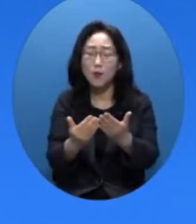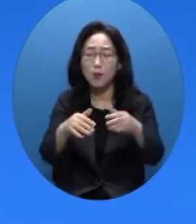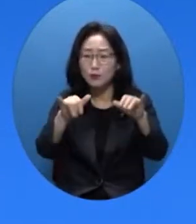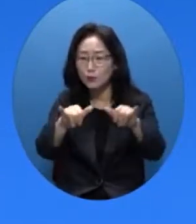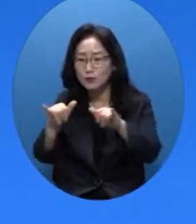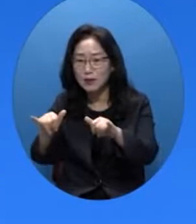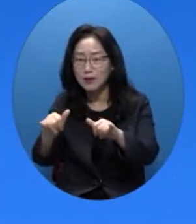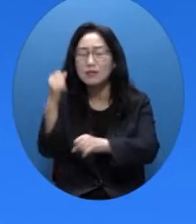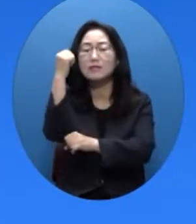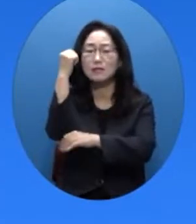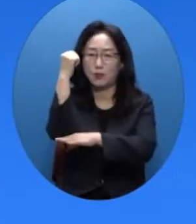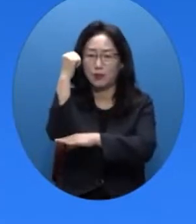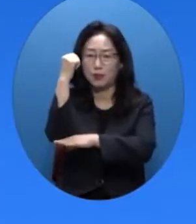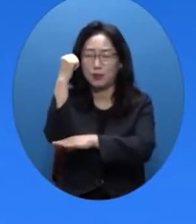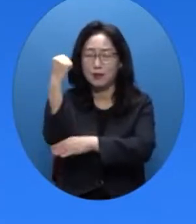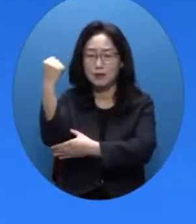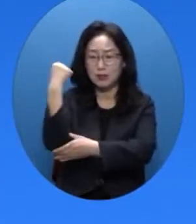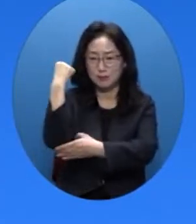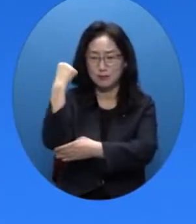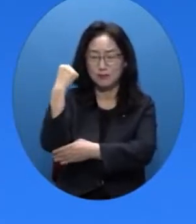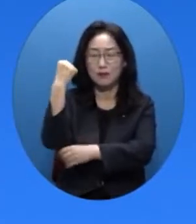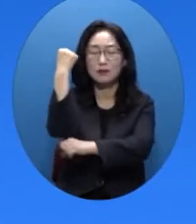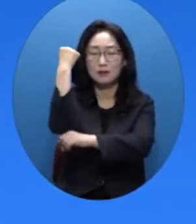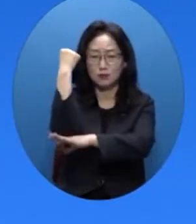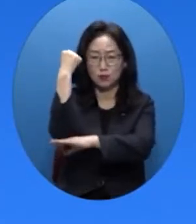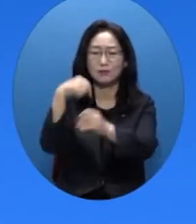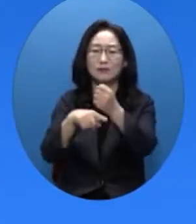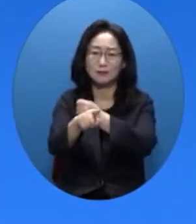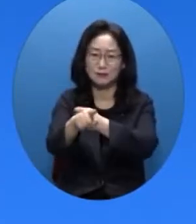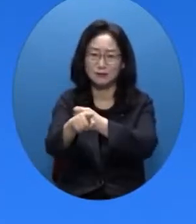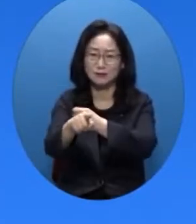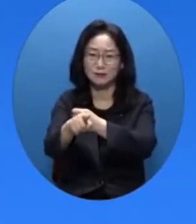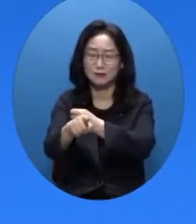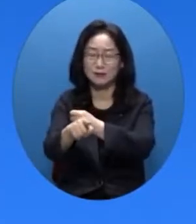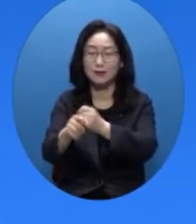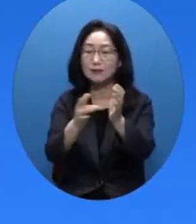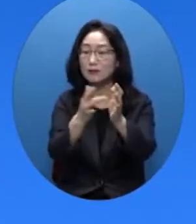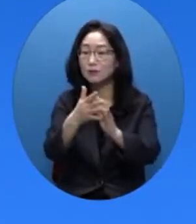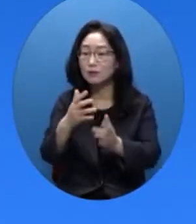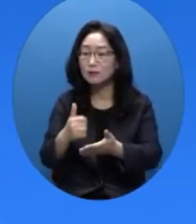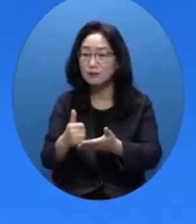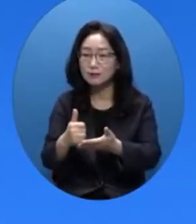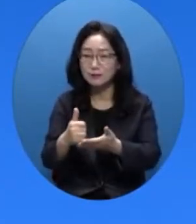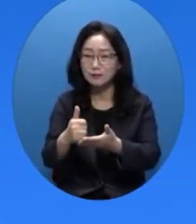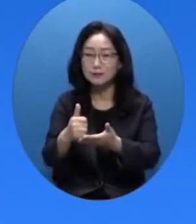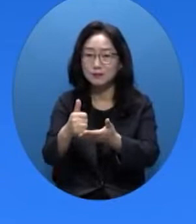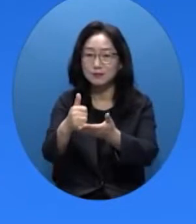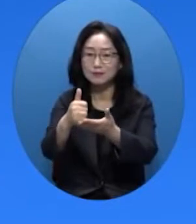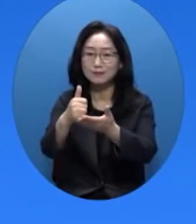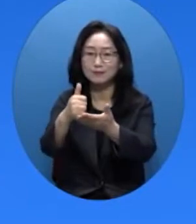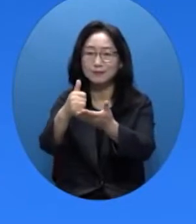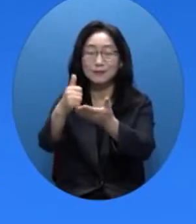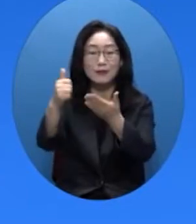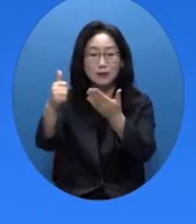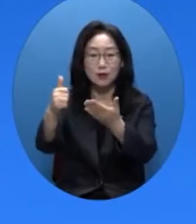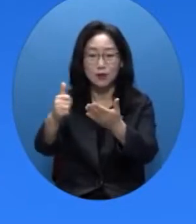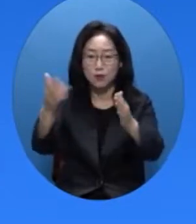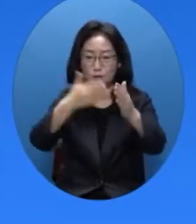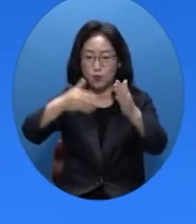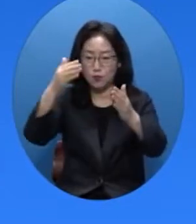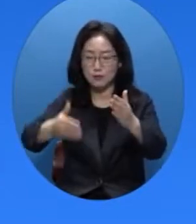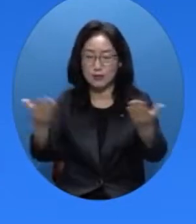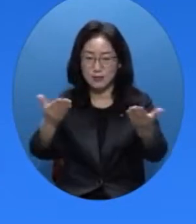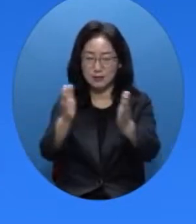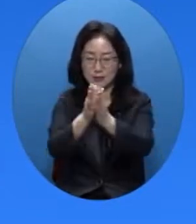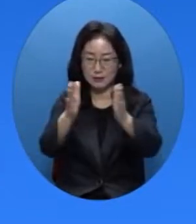여 에너지의 근원 을 의미합니다 그런데 예수님께서 공생애를 시작하시면서